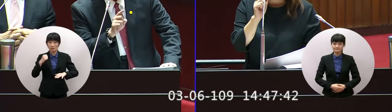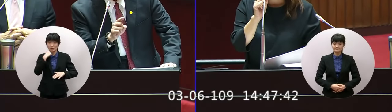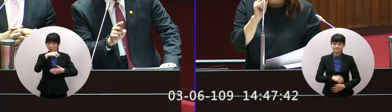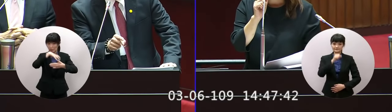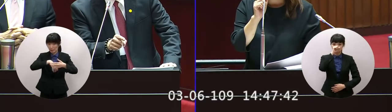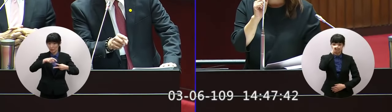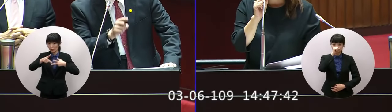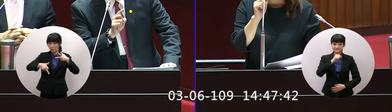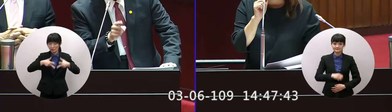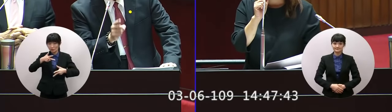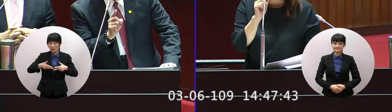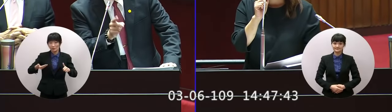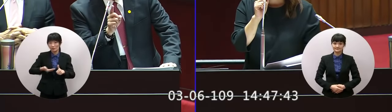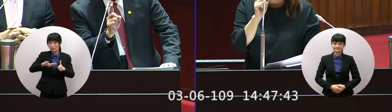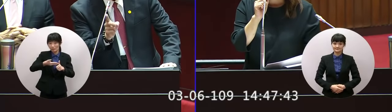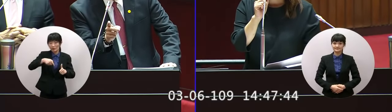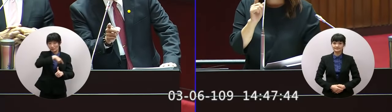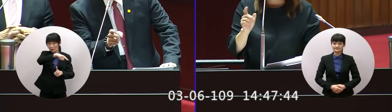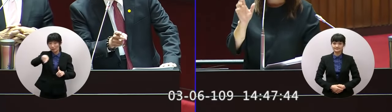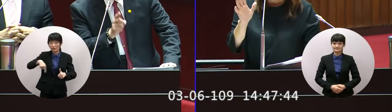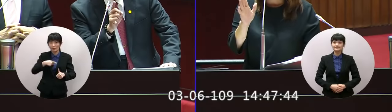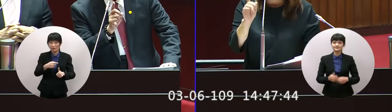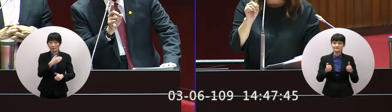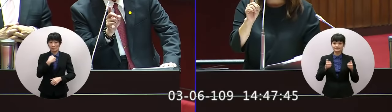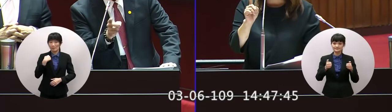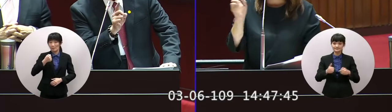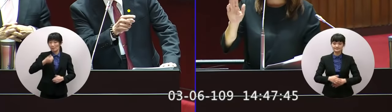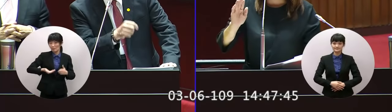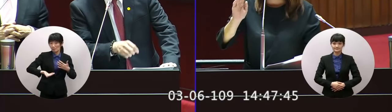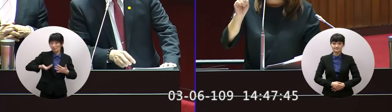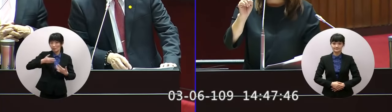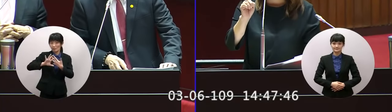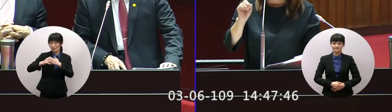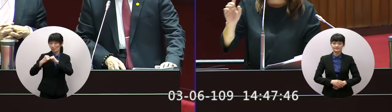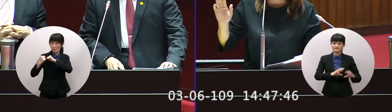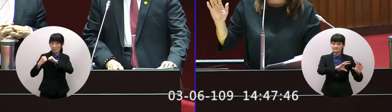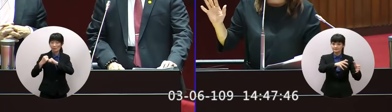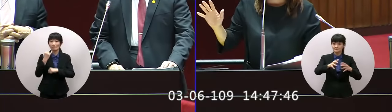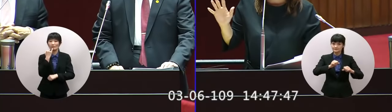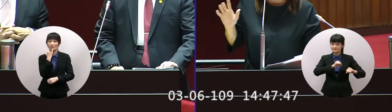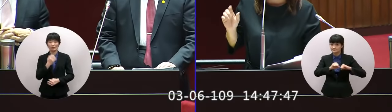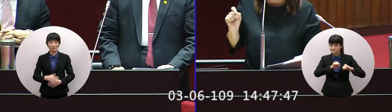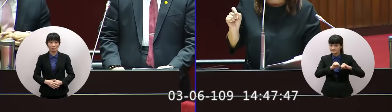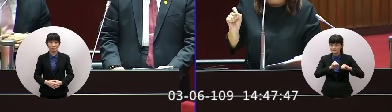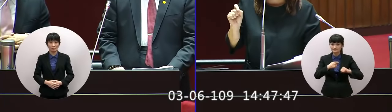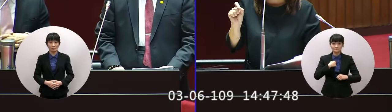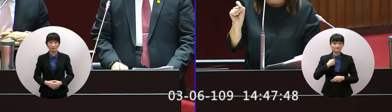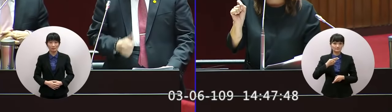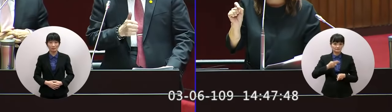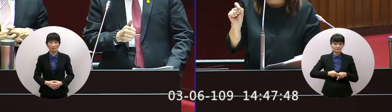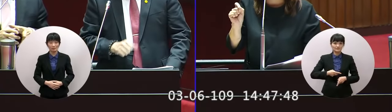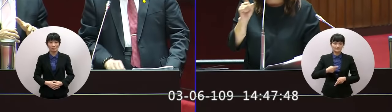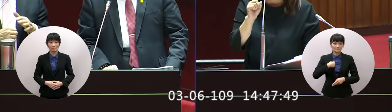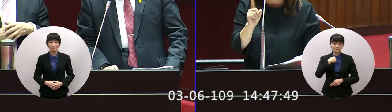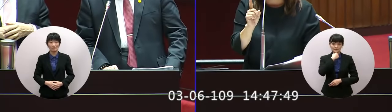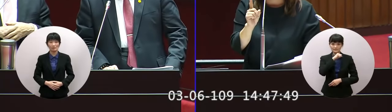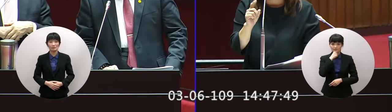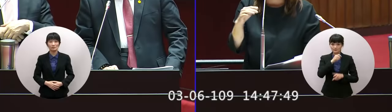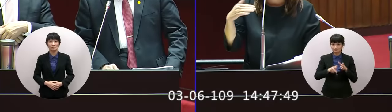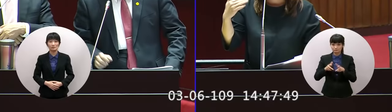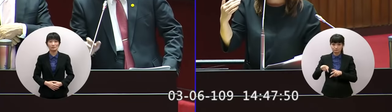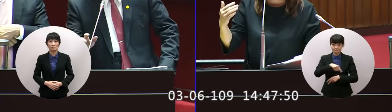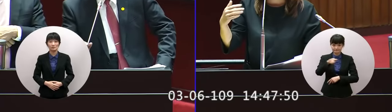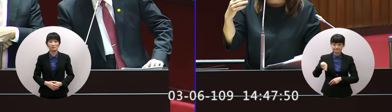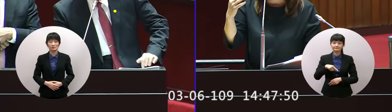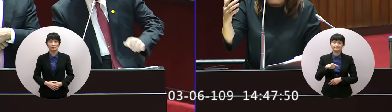养咱的产业国际市场的竞争力。 谢谢。我们要的国际市场竞争力，我相信我们国内的产业界他们可